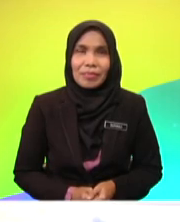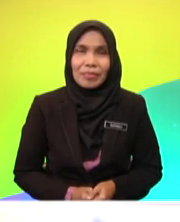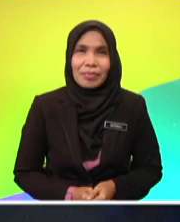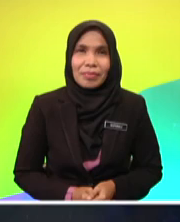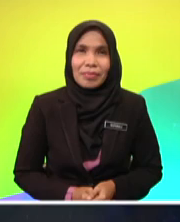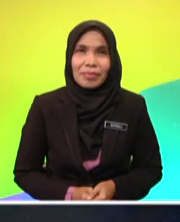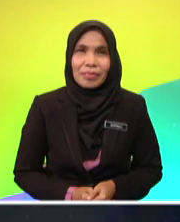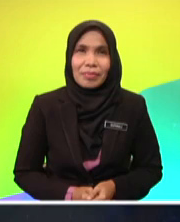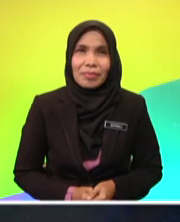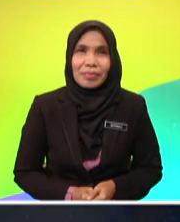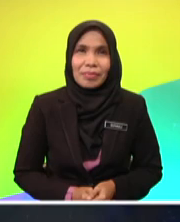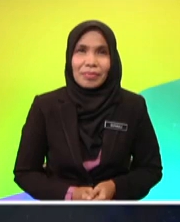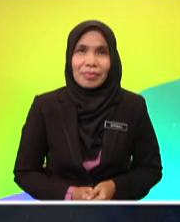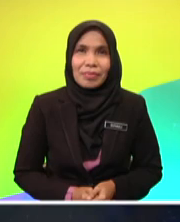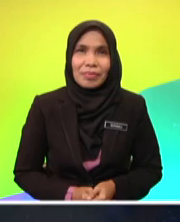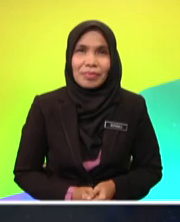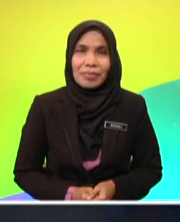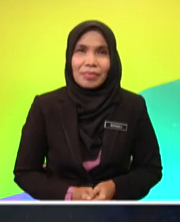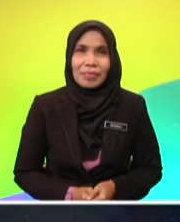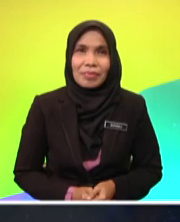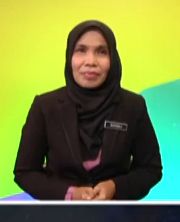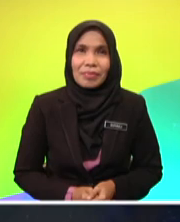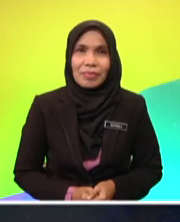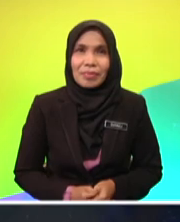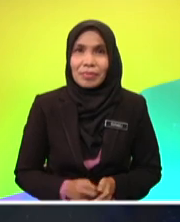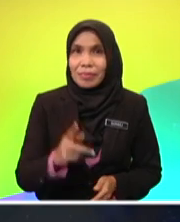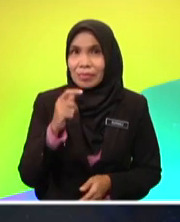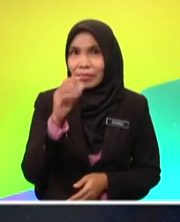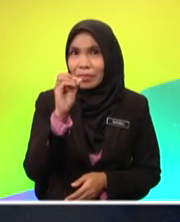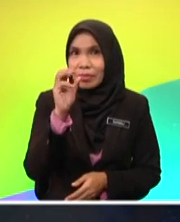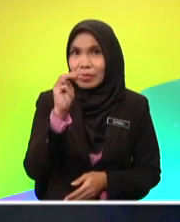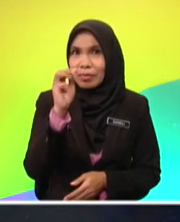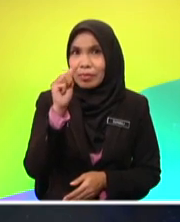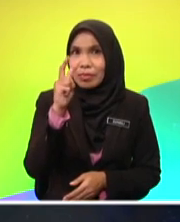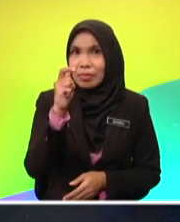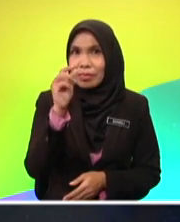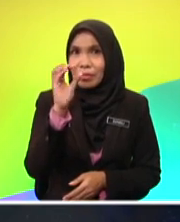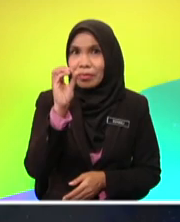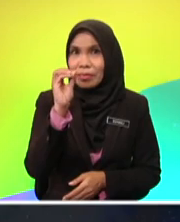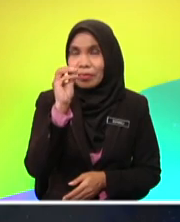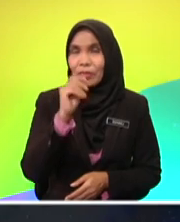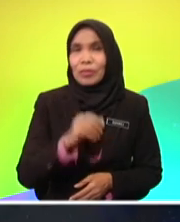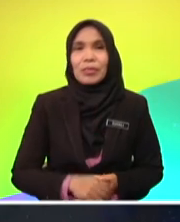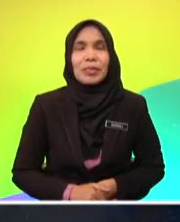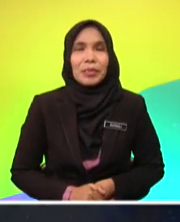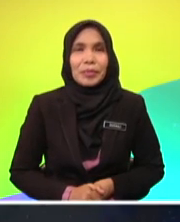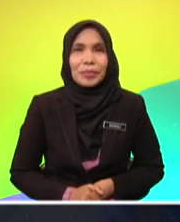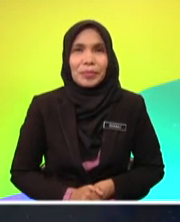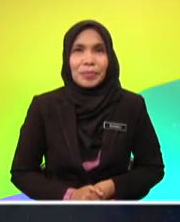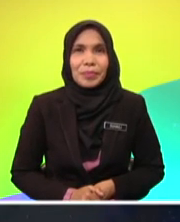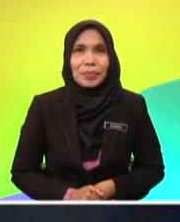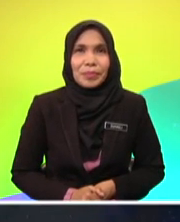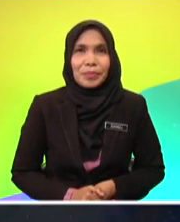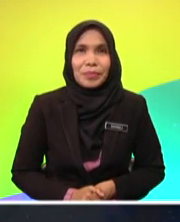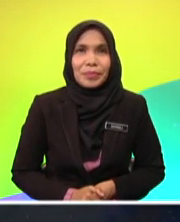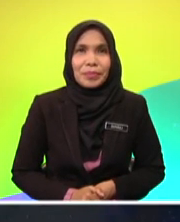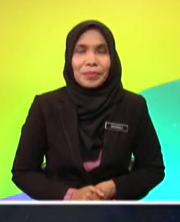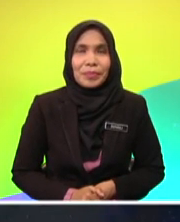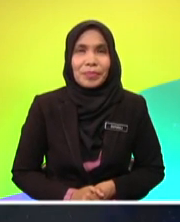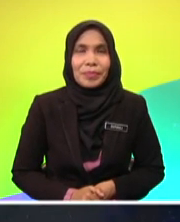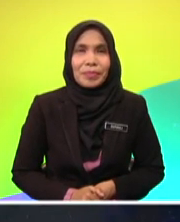ni itu tomato. Ha, cikgu ada satu soalan bonus, Jim, bukan bonus. Okey, berapa banyak? Adakah tomato